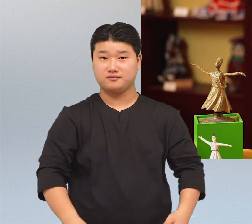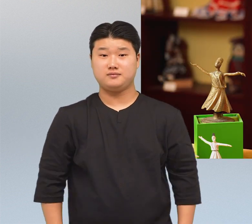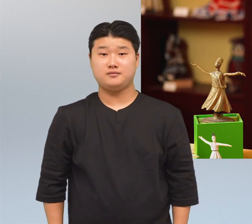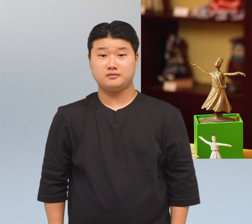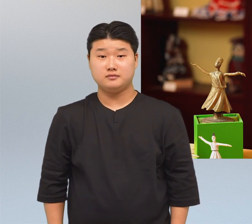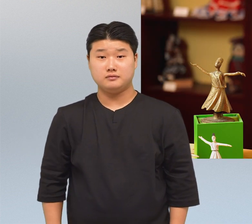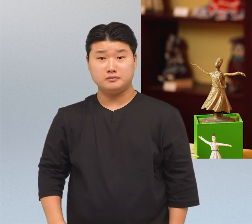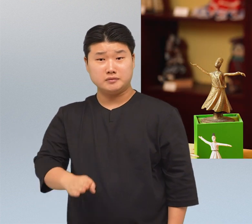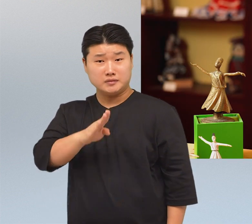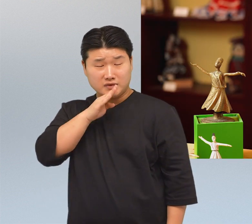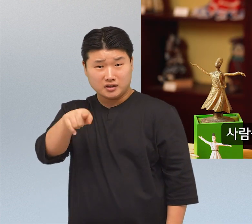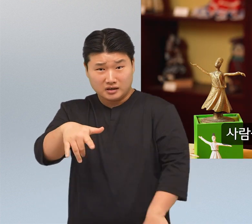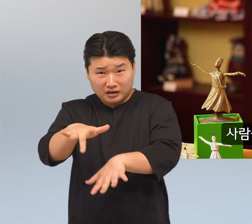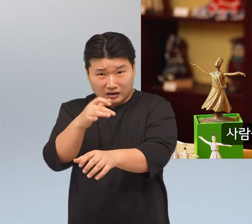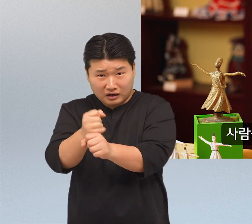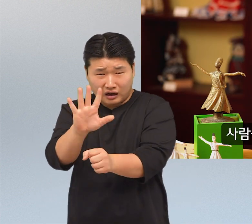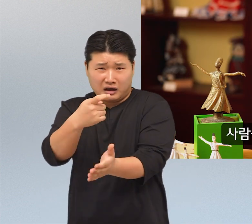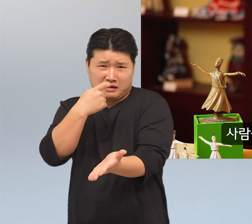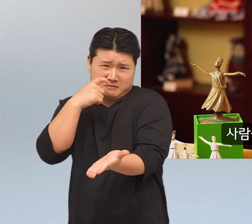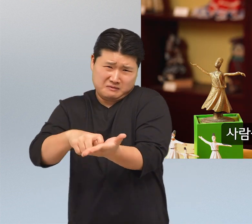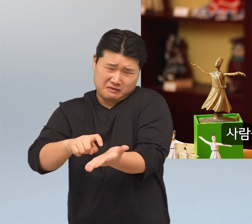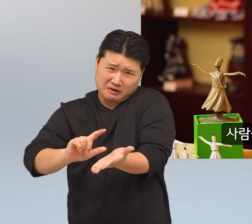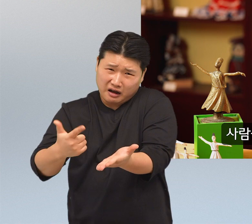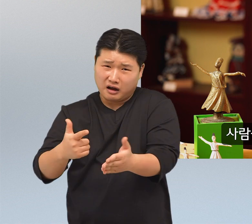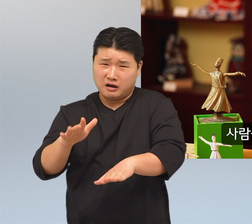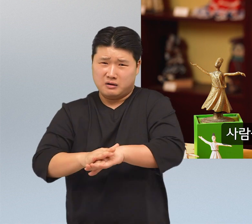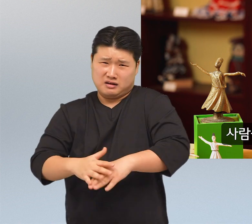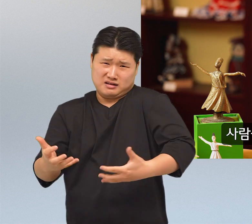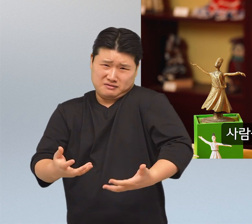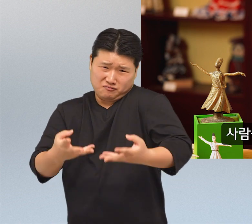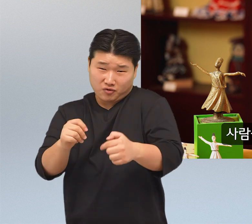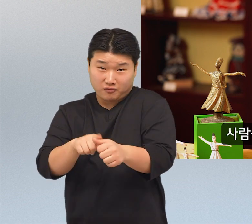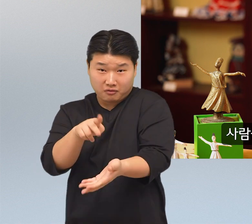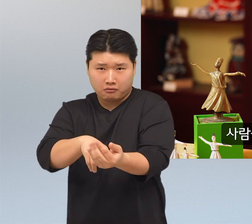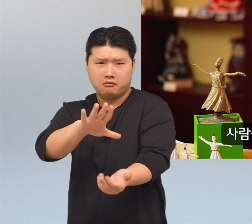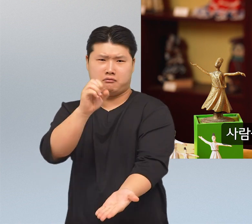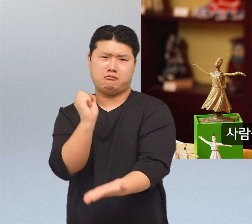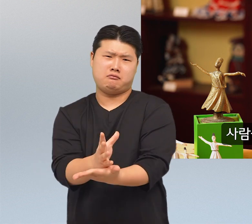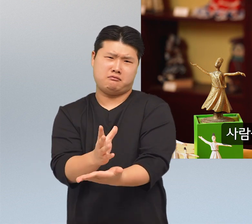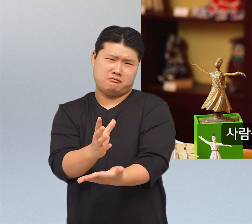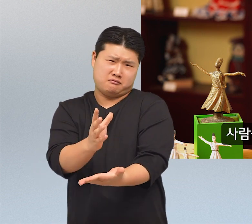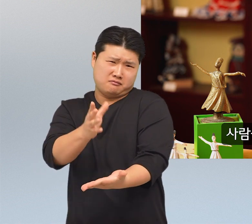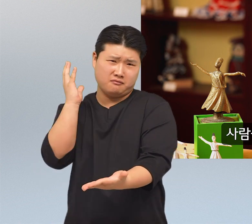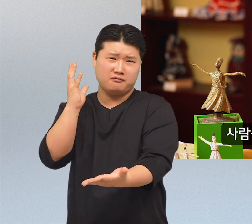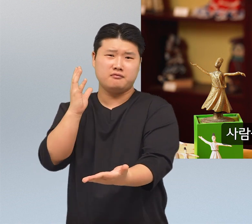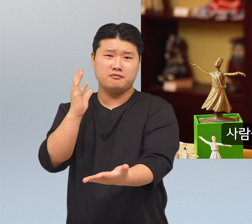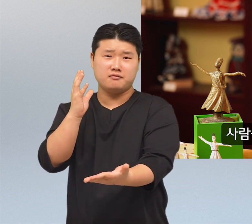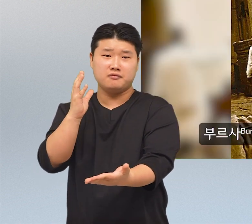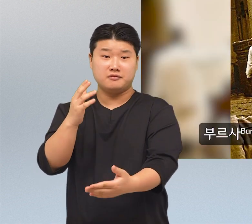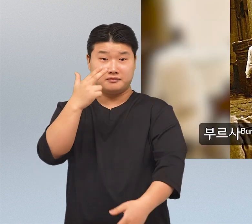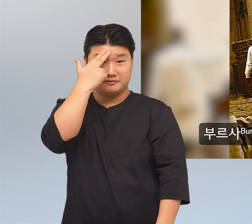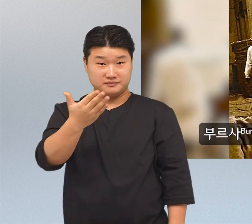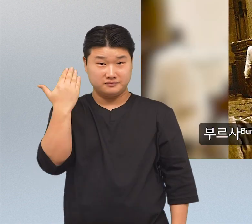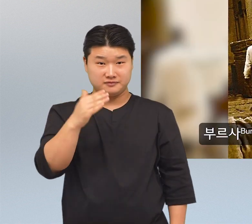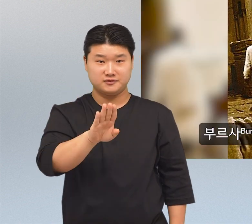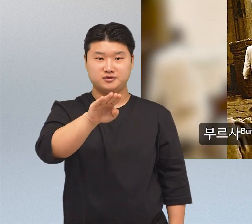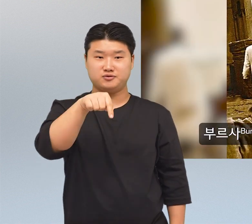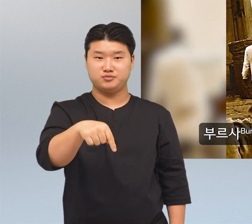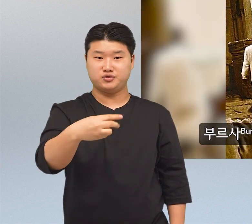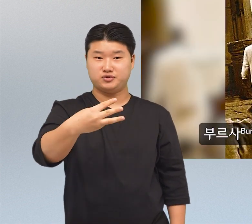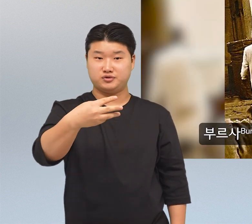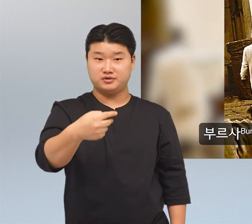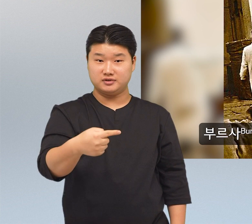주로 쓰였던 실크는 사람들이 손이 많이 갔던 탓에 값비싼 직물이었습니다.